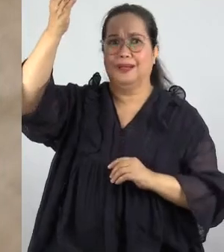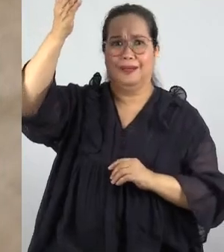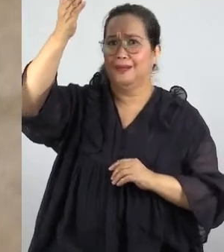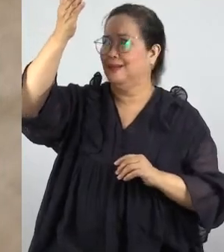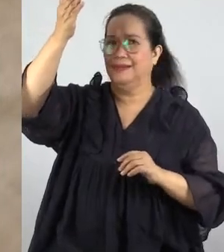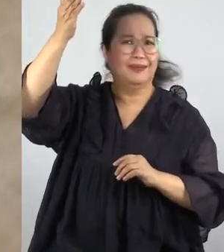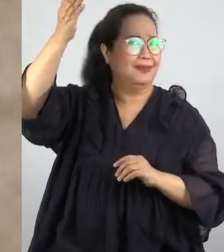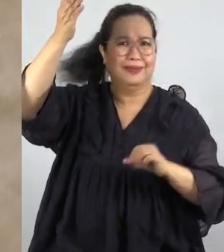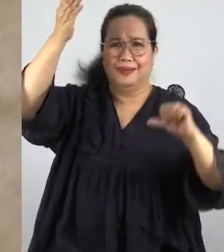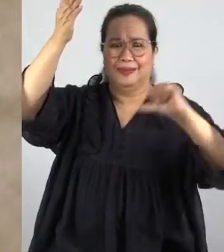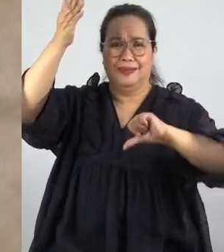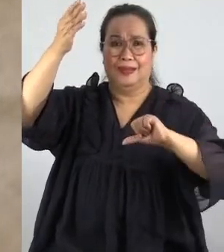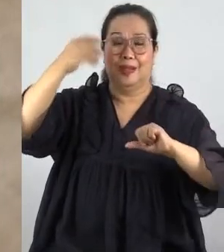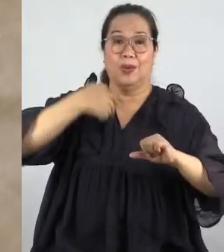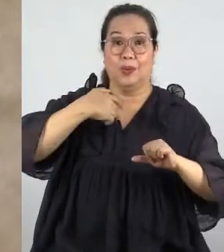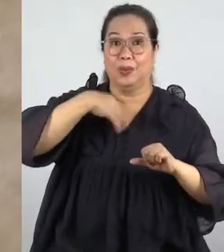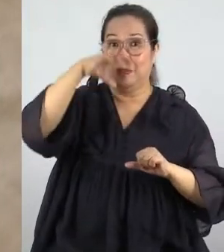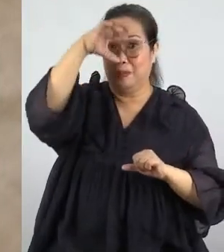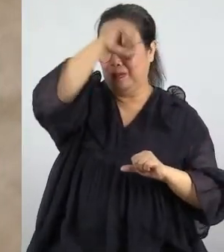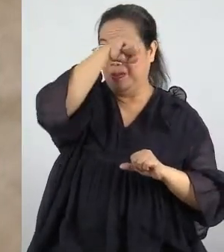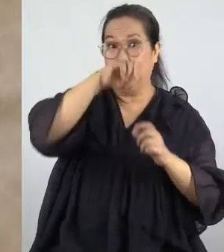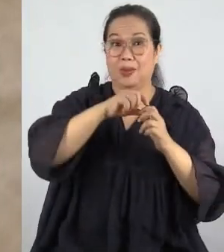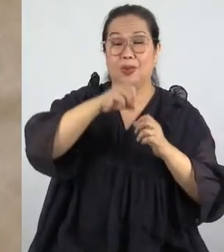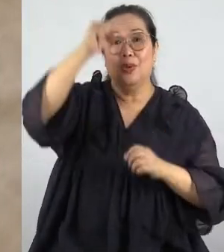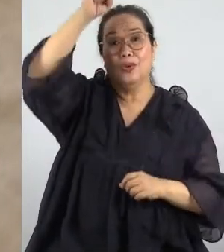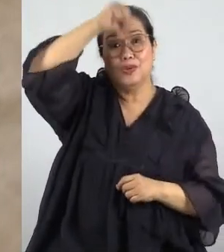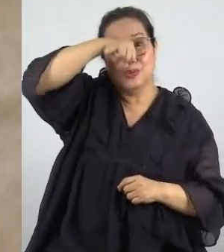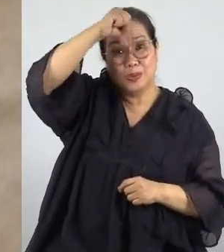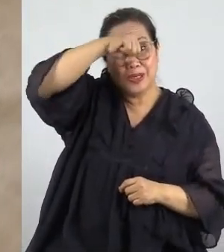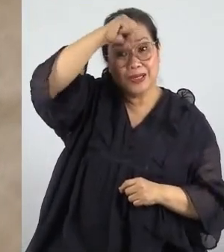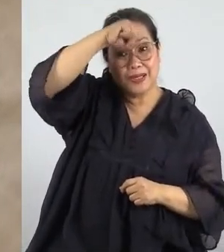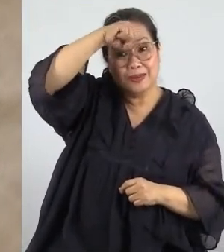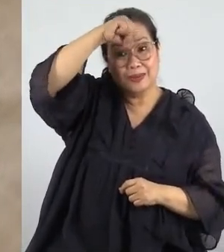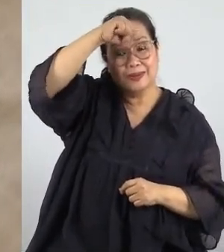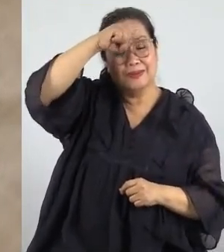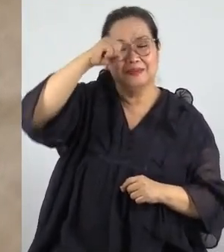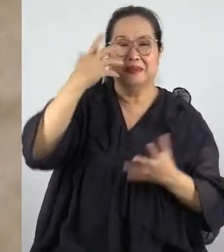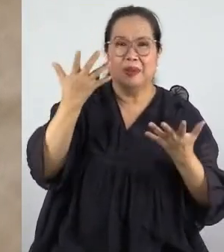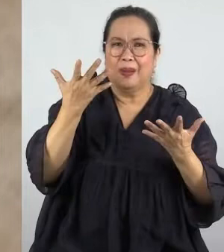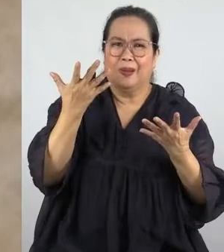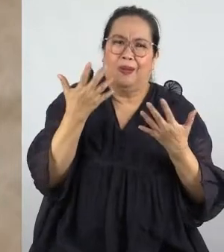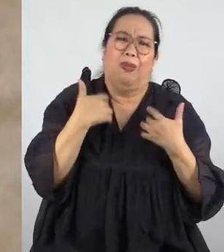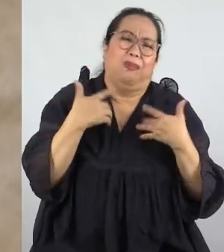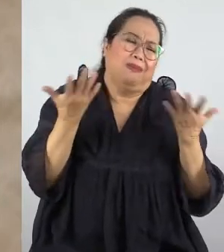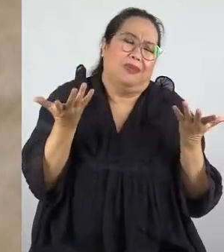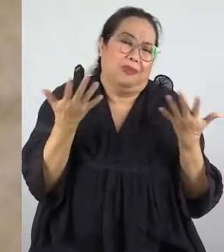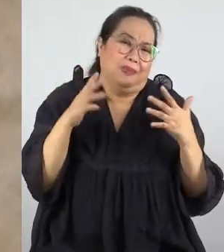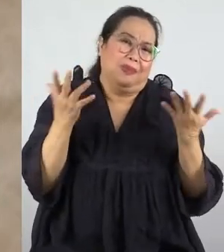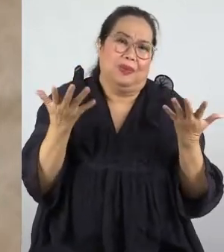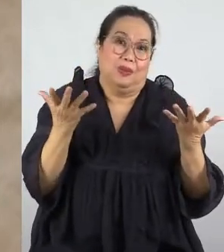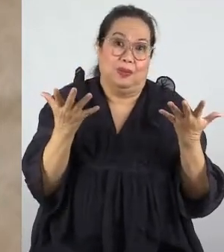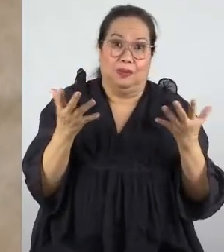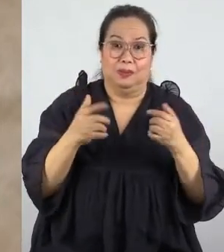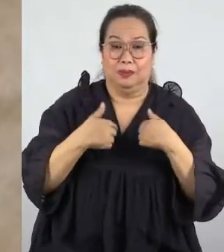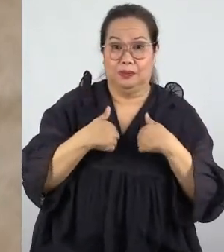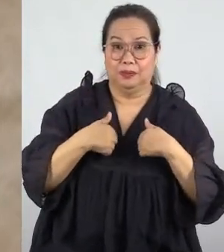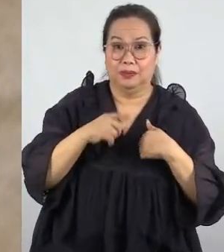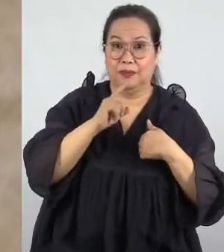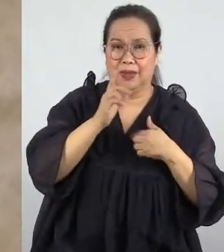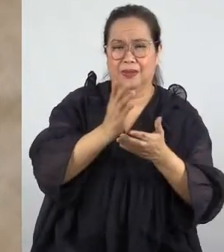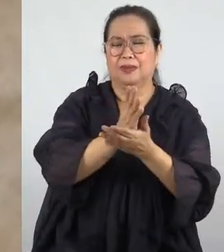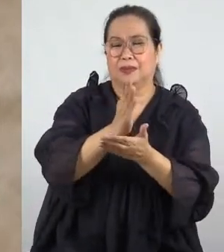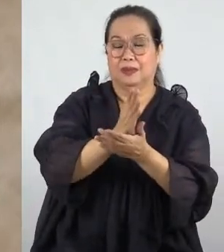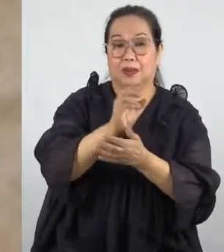naniniwala pa rin tayo sa mga pamahiin. Ang inisip natin, wala namang mawawala sa iyo. Mga kapatid,